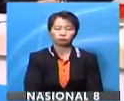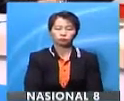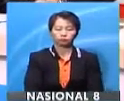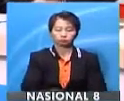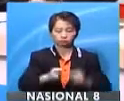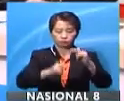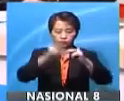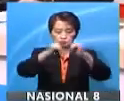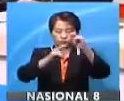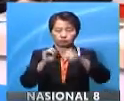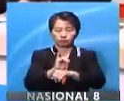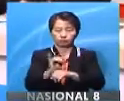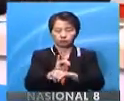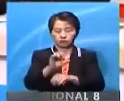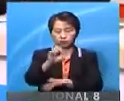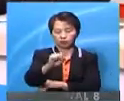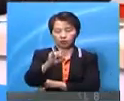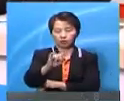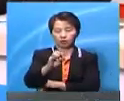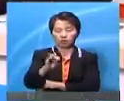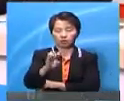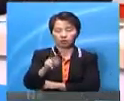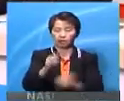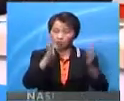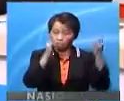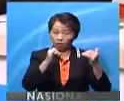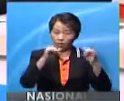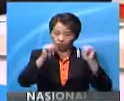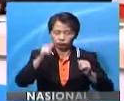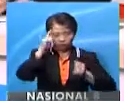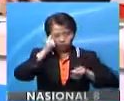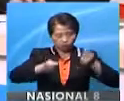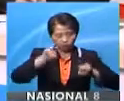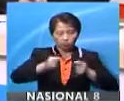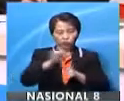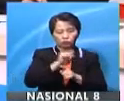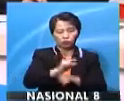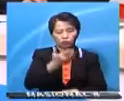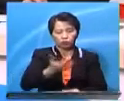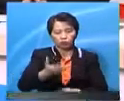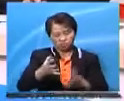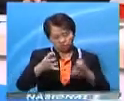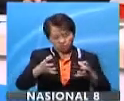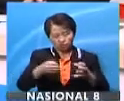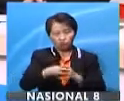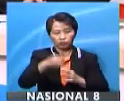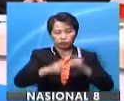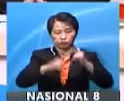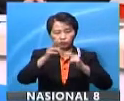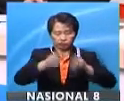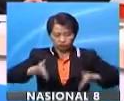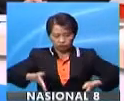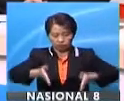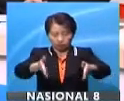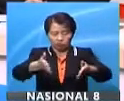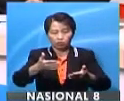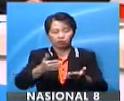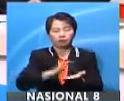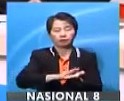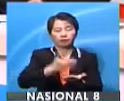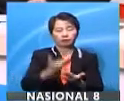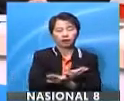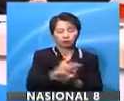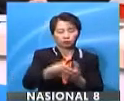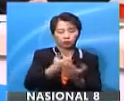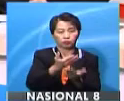Sektor pembinaan dan industri simen tempatan berharap kerajaan dapat mempertimbangkan penggunaan bahan konkrit dalam pembinaan jalan raya baru pada